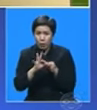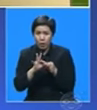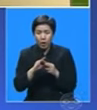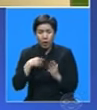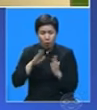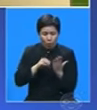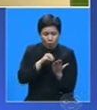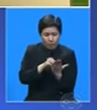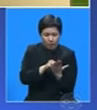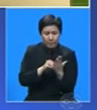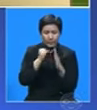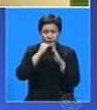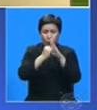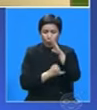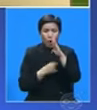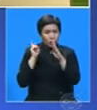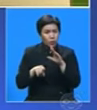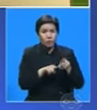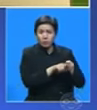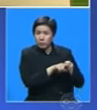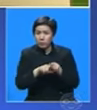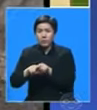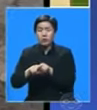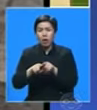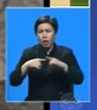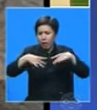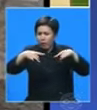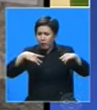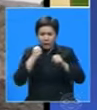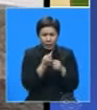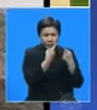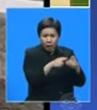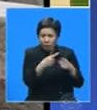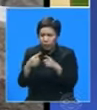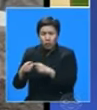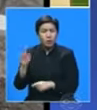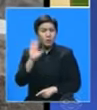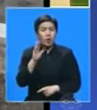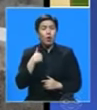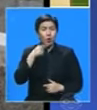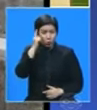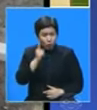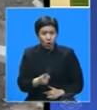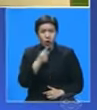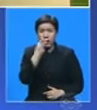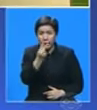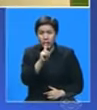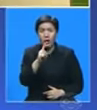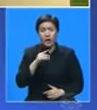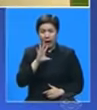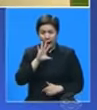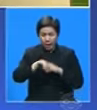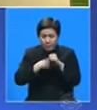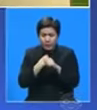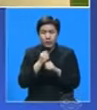ส่วนภูมิภาคและส่วนท้องถิ่นรวมทั้งมุ่งเน้นให้ประชาชนทราบได้ว่าใน5ปีหรือ10ปีข้างหน้าของเรานั้นท้องถิ่น